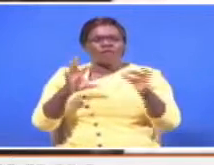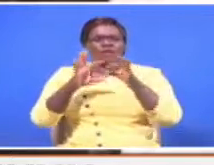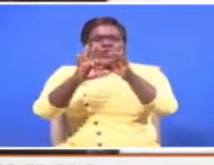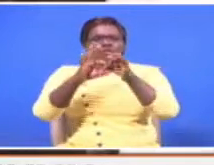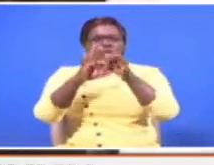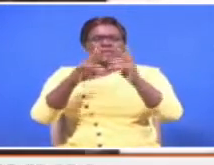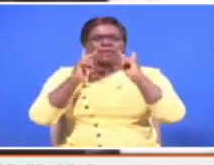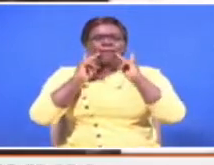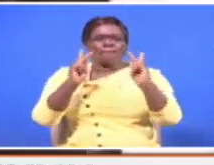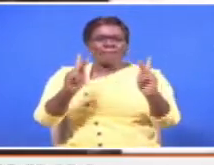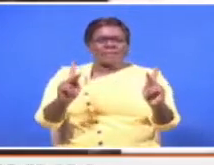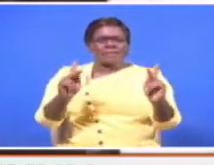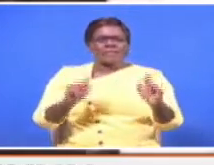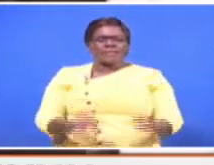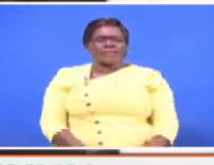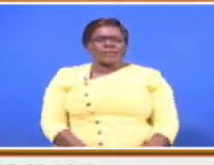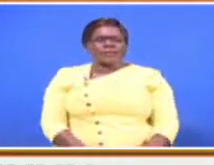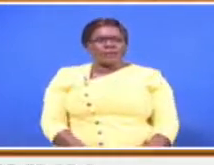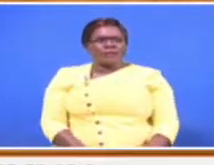na amani.